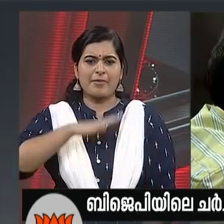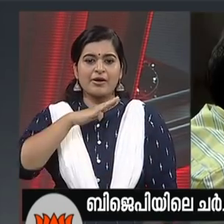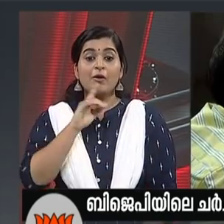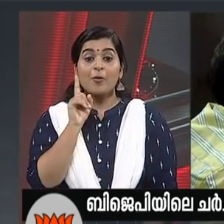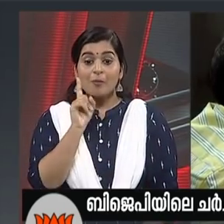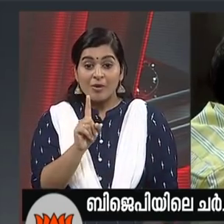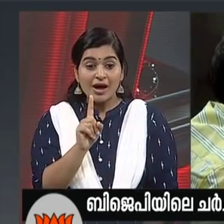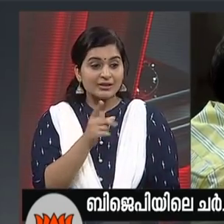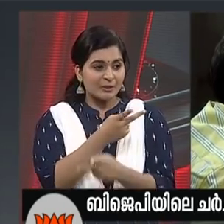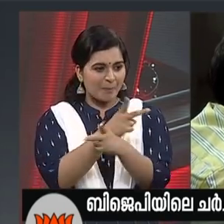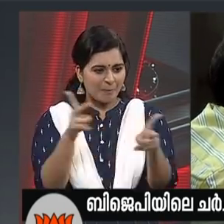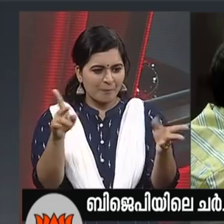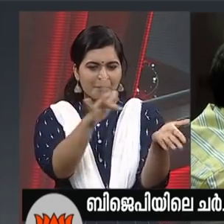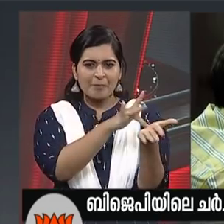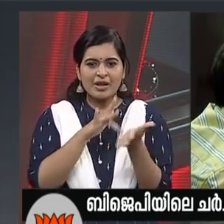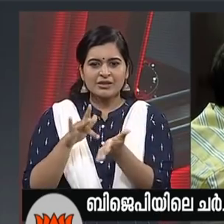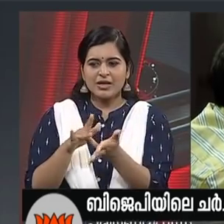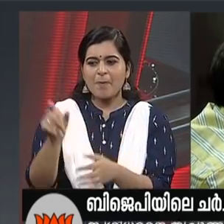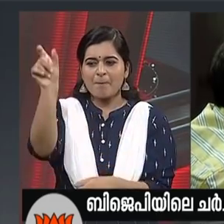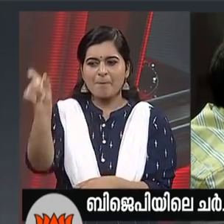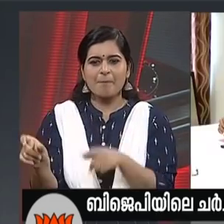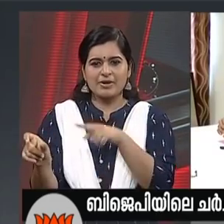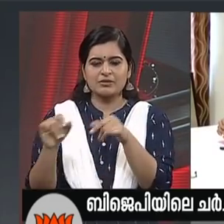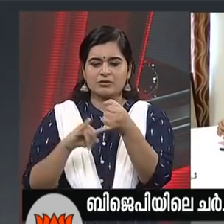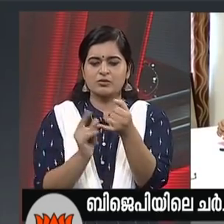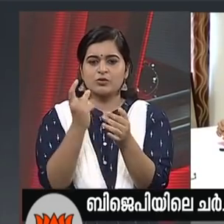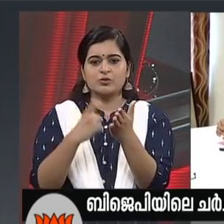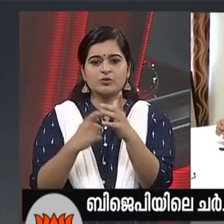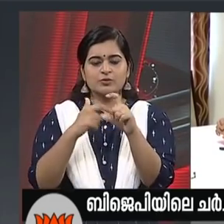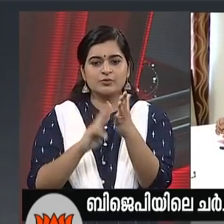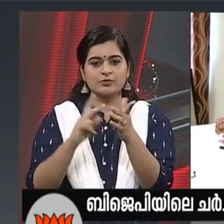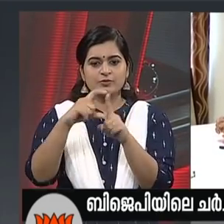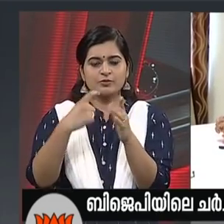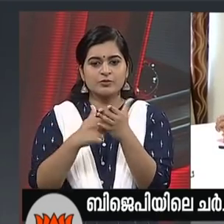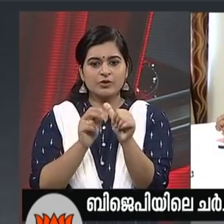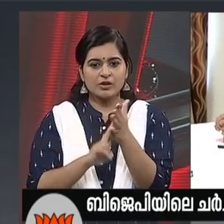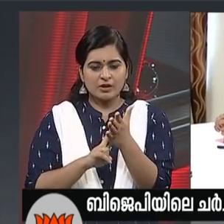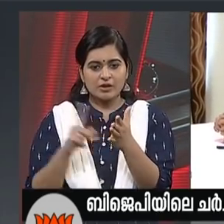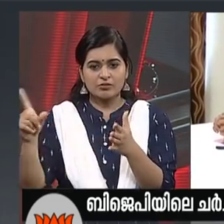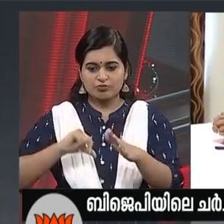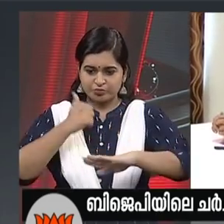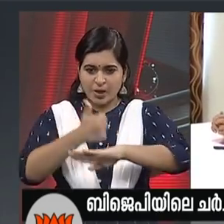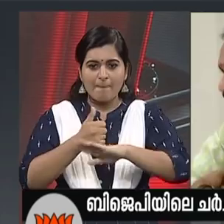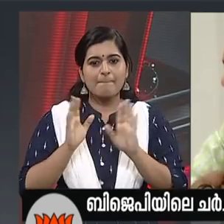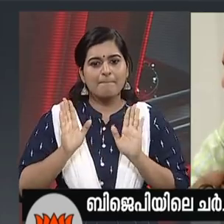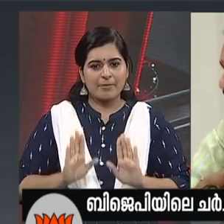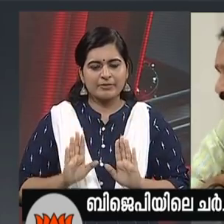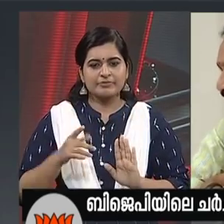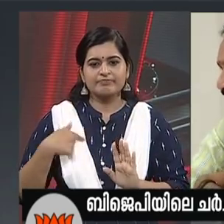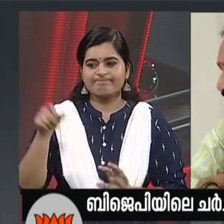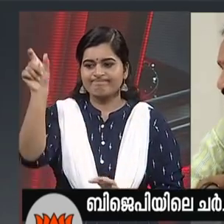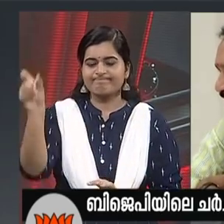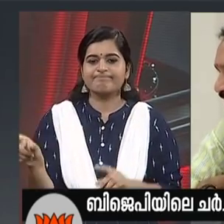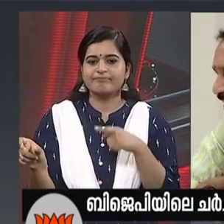പ്രധാന പേരായി ജില്ലാ നേതൃത്വം മുന്നോട്ട് വെക്കുന്നത് സംസ്ഥാന അധ്യക്ഷനെ. BJP കേന്ദ്ര നേതൃത്വം നടത്തിയ രഹസ്യ സർവേയിലും പല സീറ്റുകളിലും